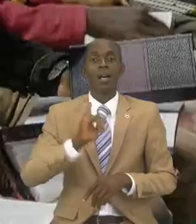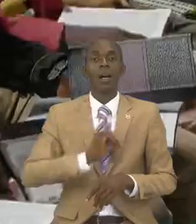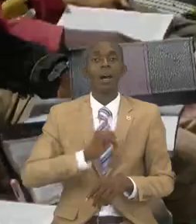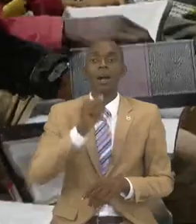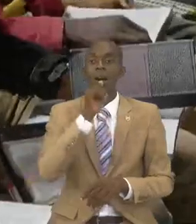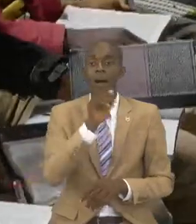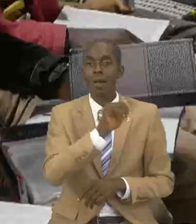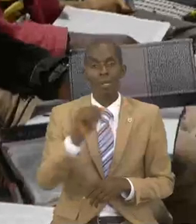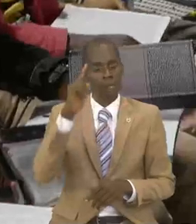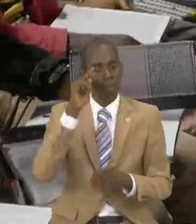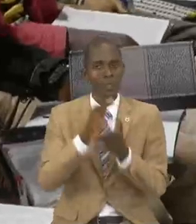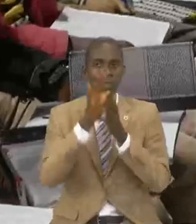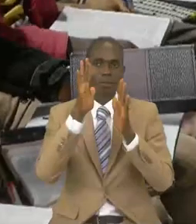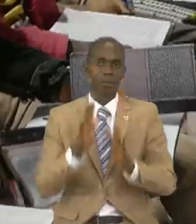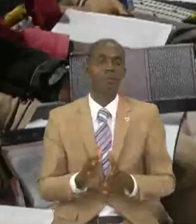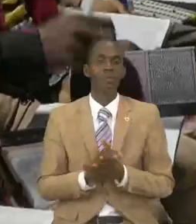Je suis un croyant.